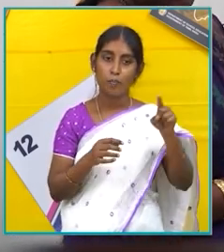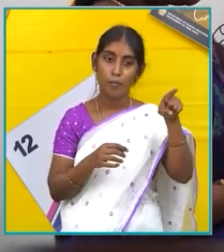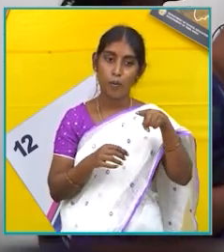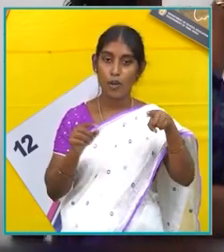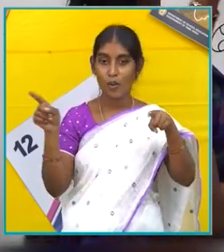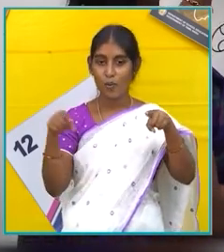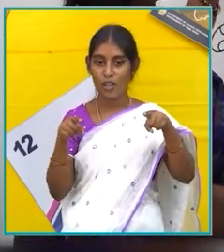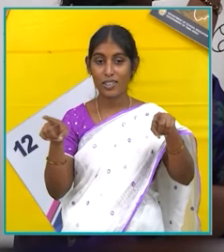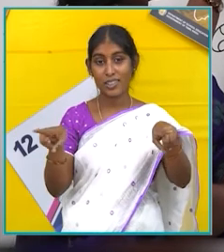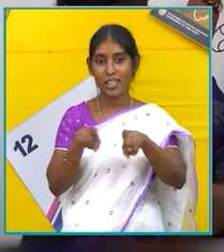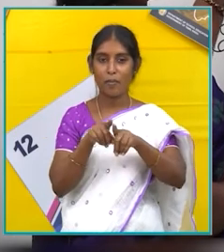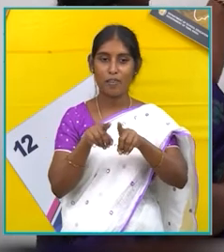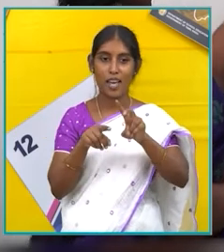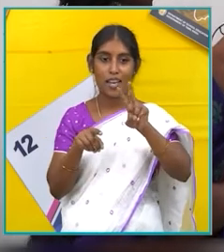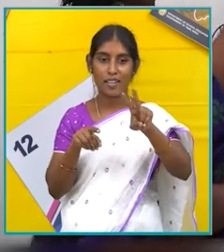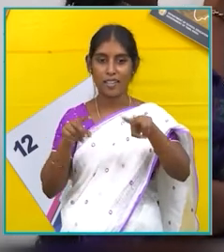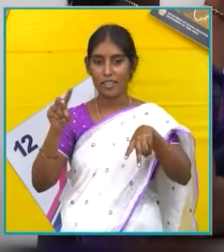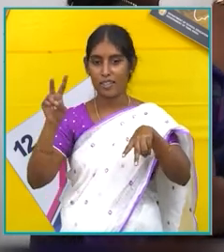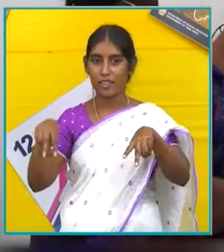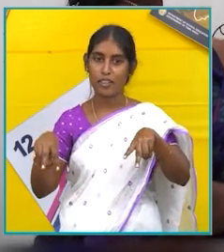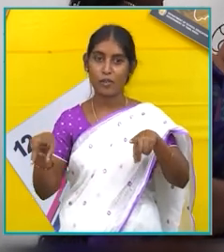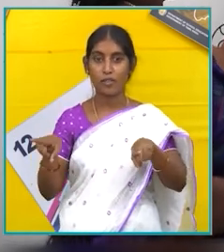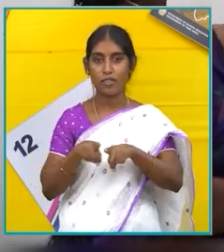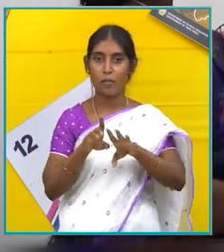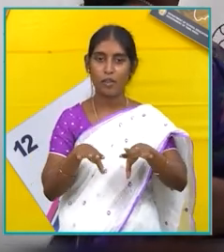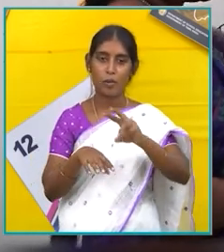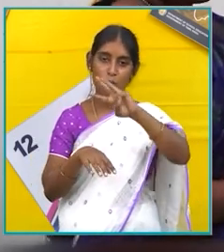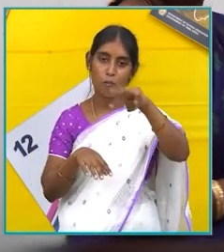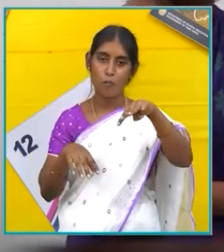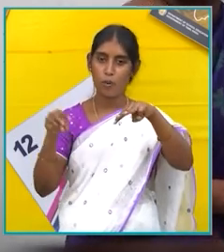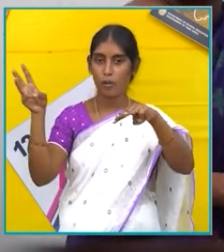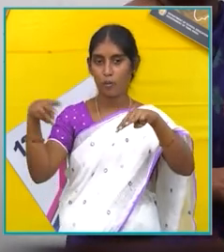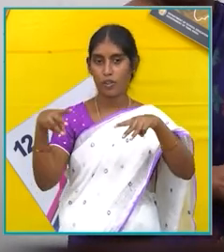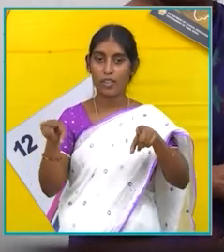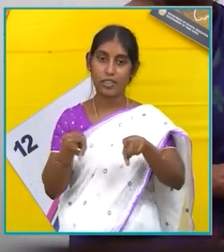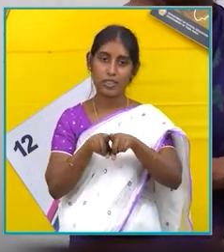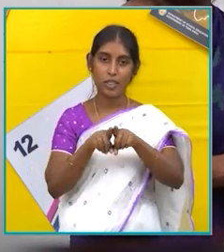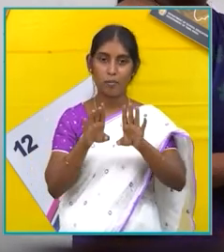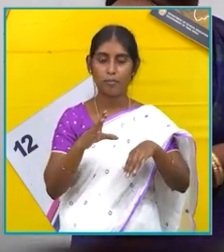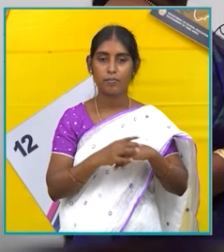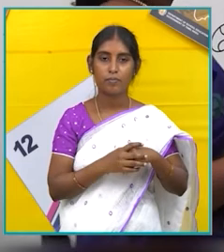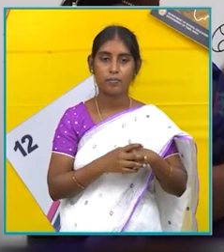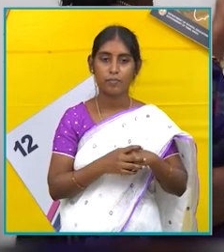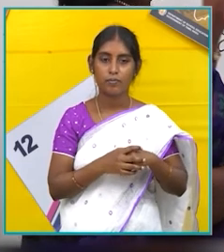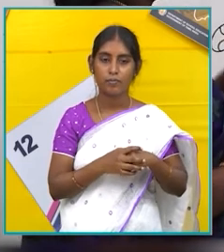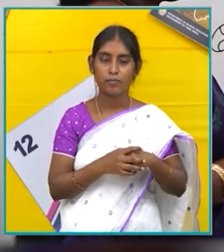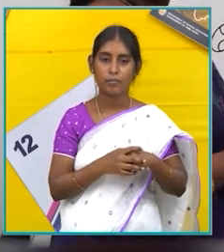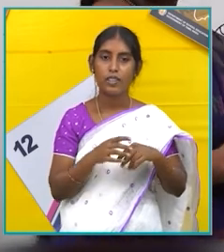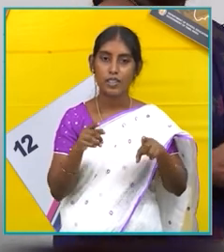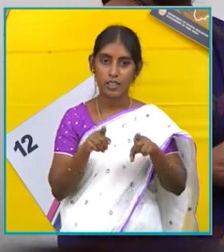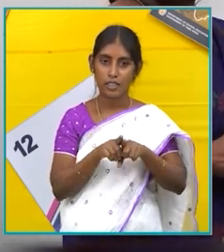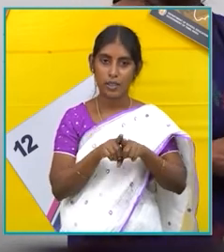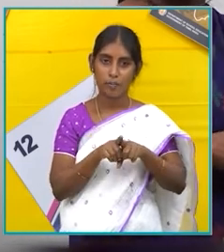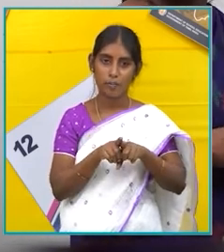பக்கமும் சமம் இங்க ரெண்டு லைன் போட்டது இந்த ரெண்டு பக்கங்கள் சமம் மூணு லைன் போட்டது அந்த ரெண்டு பக்கங்களும் சமம் அப்படி இருந்ததுனா